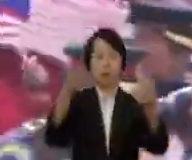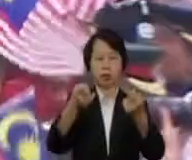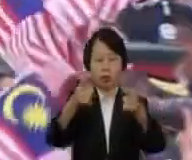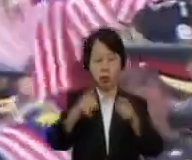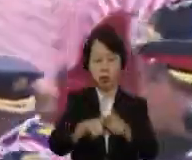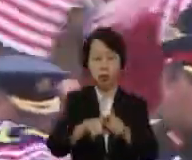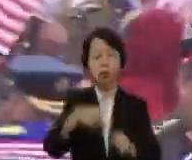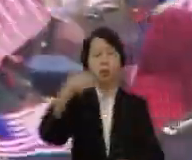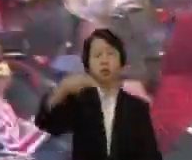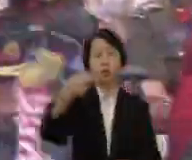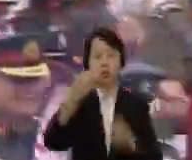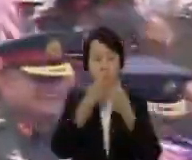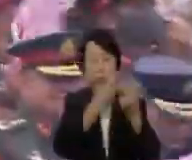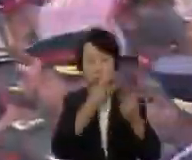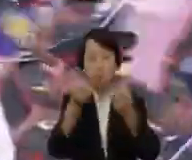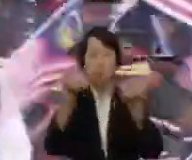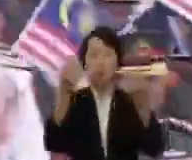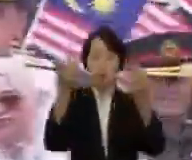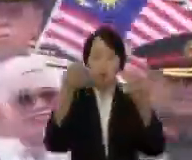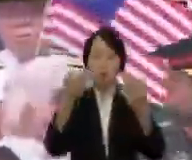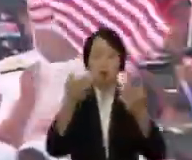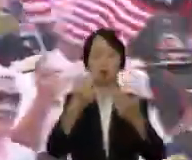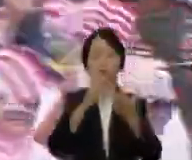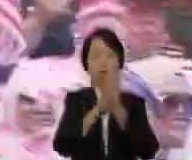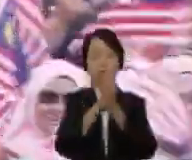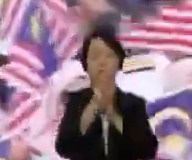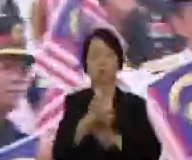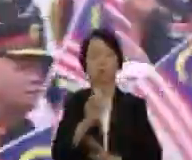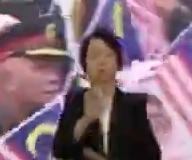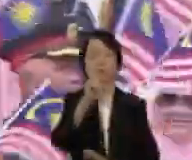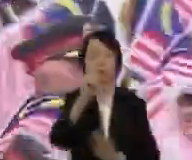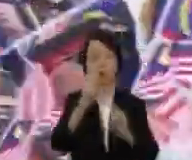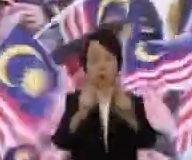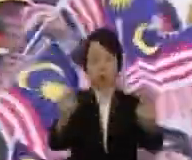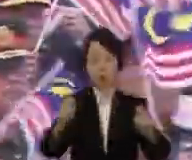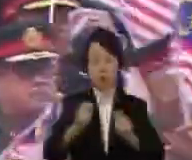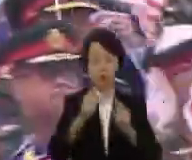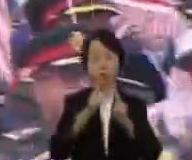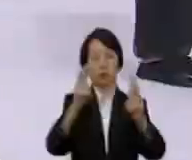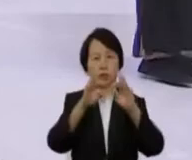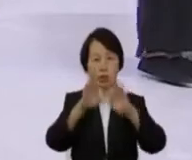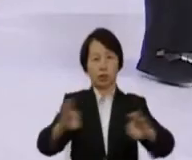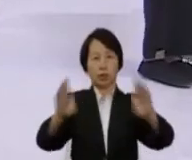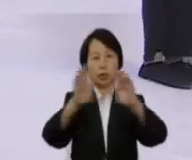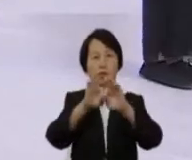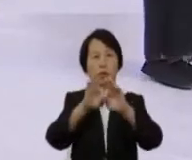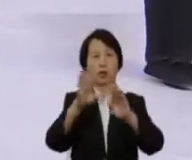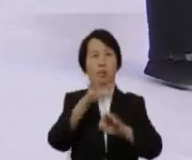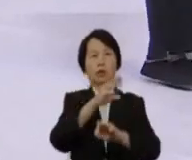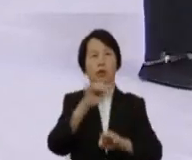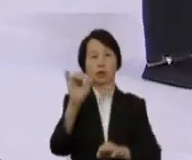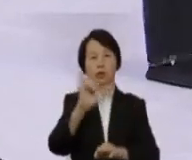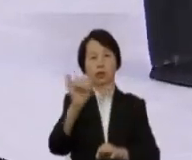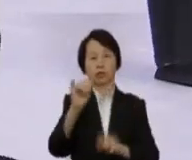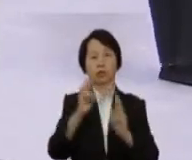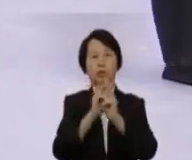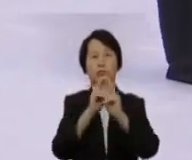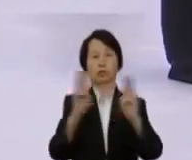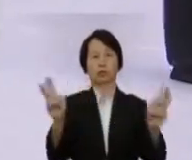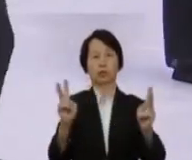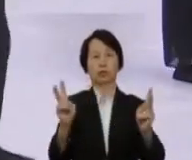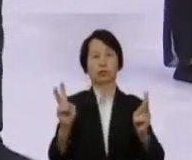peristiwa bersejarah, ya, kerana ia menjadi satu lokasi yang sangat penting, bermakna dan juga begitu